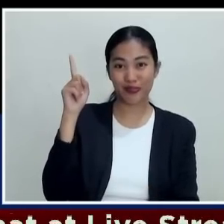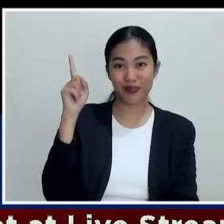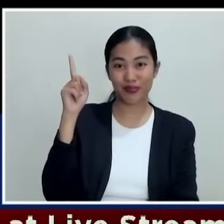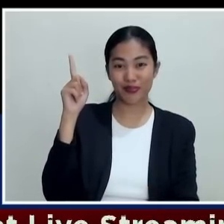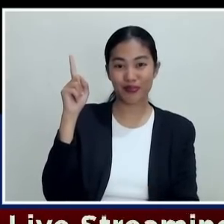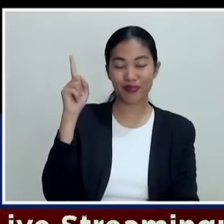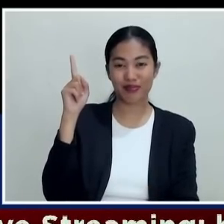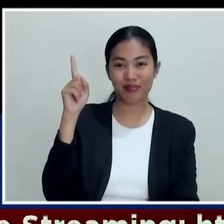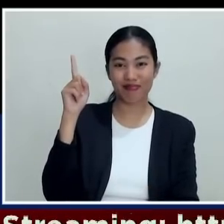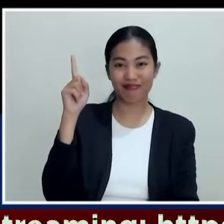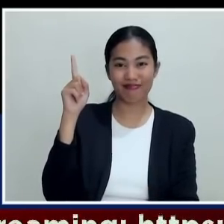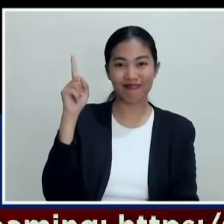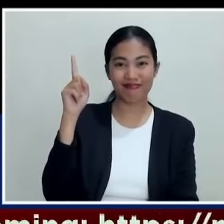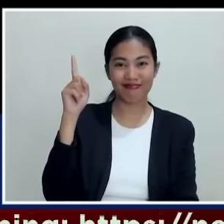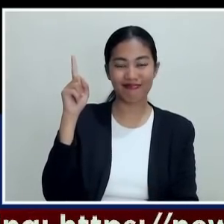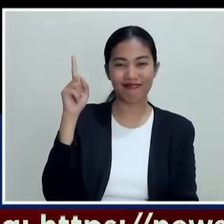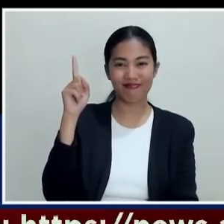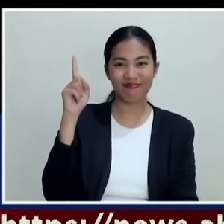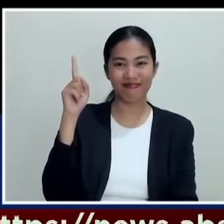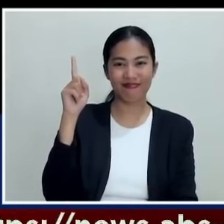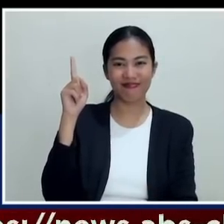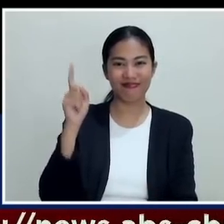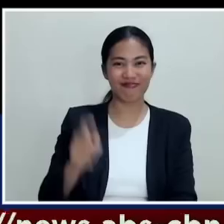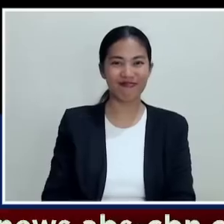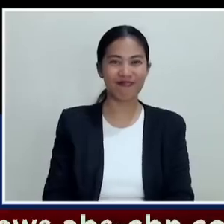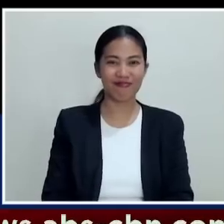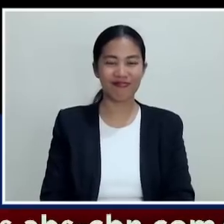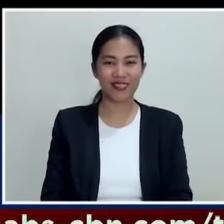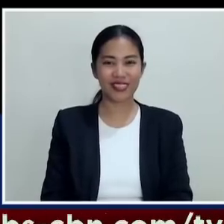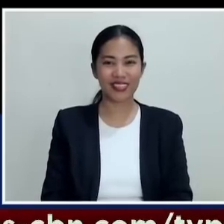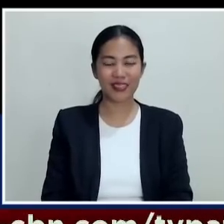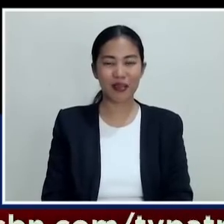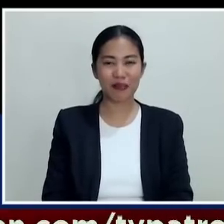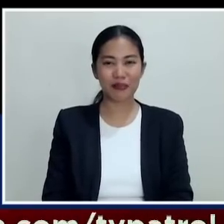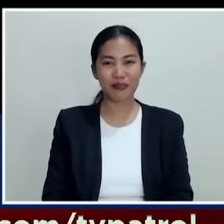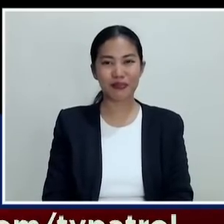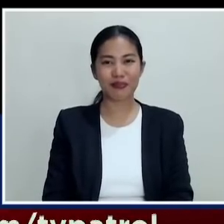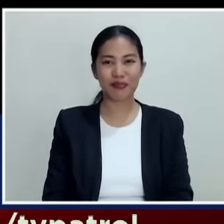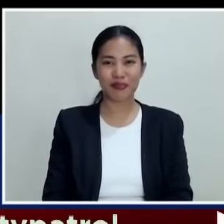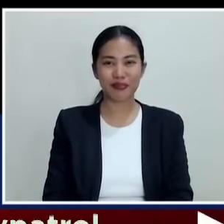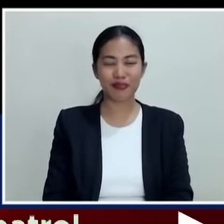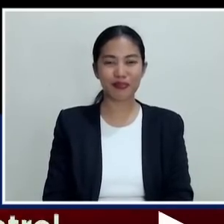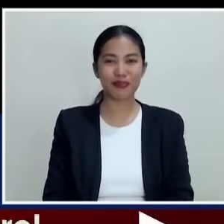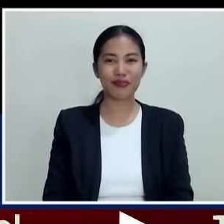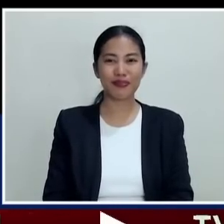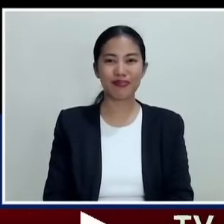Dil charakhe ki ek todo.